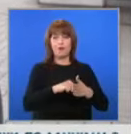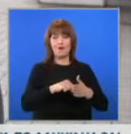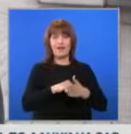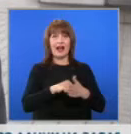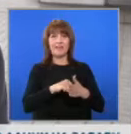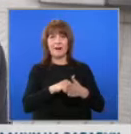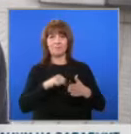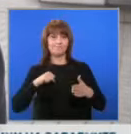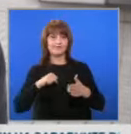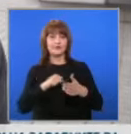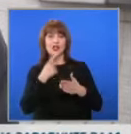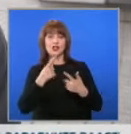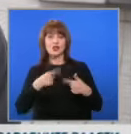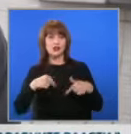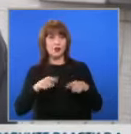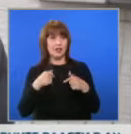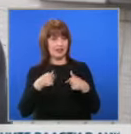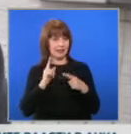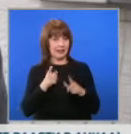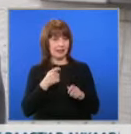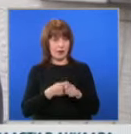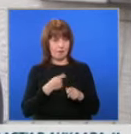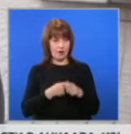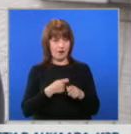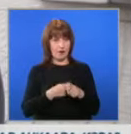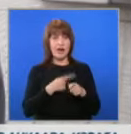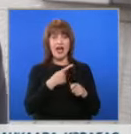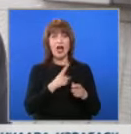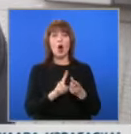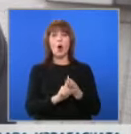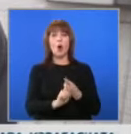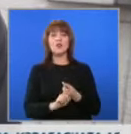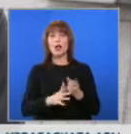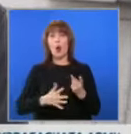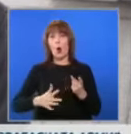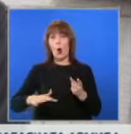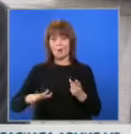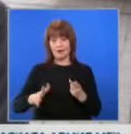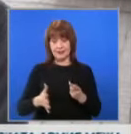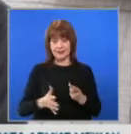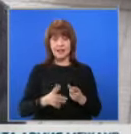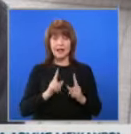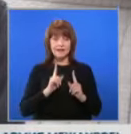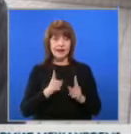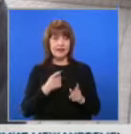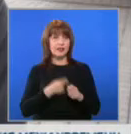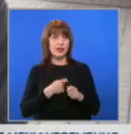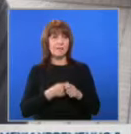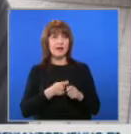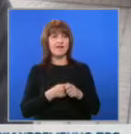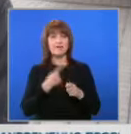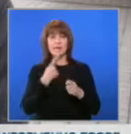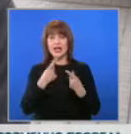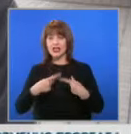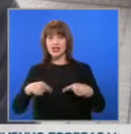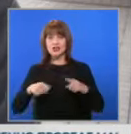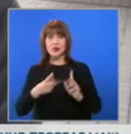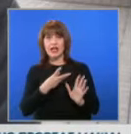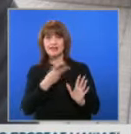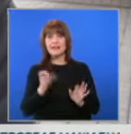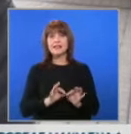да я създадем от другата страна на границата, в Белгородска и Курска област, а може би и в Краснодар. Трябва да създадем санитарна зона от поне